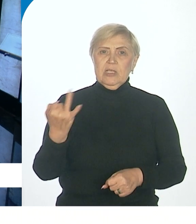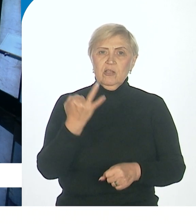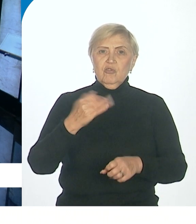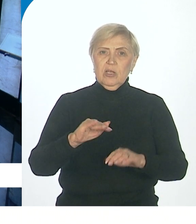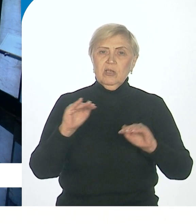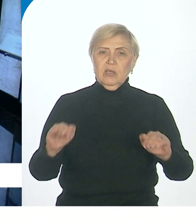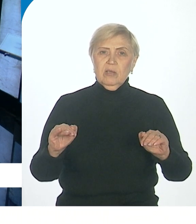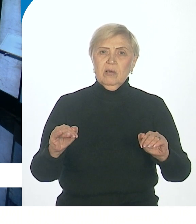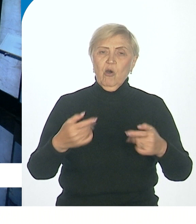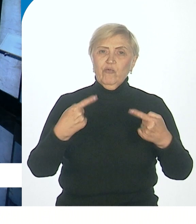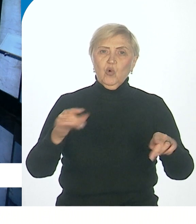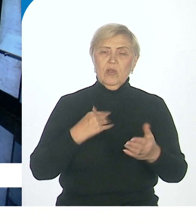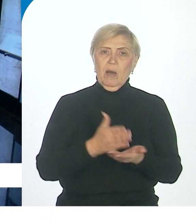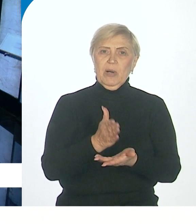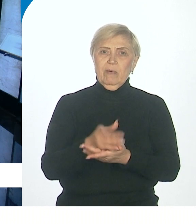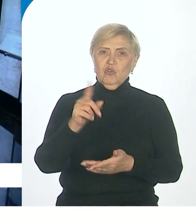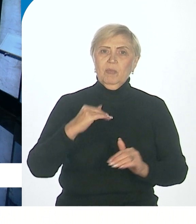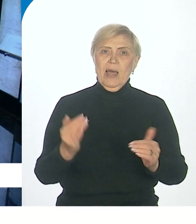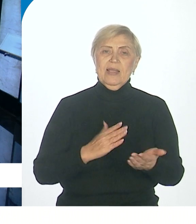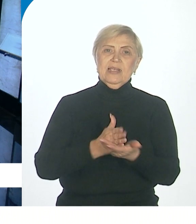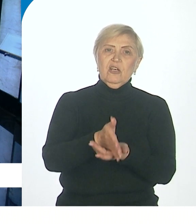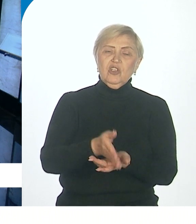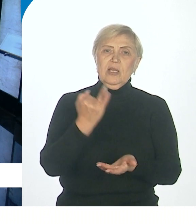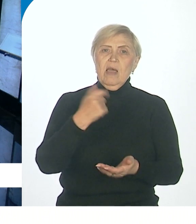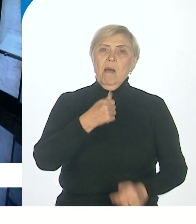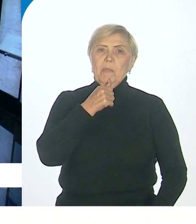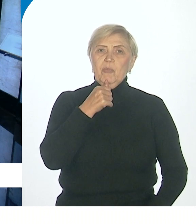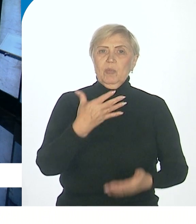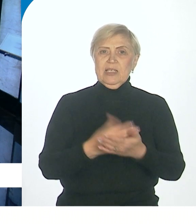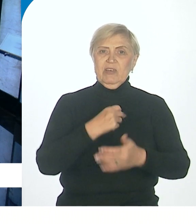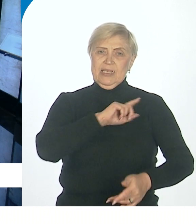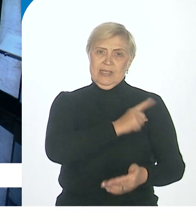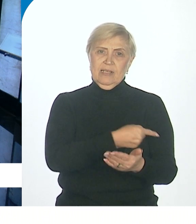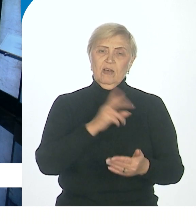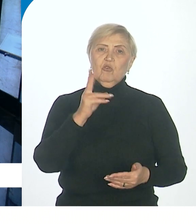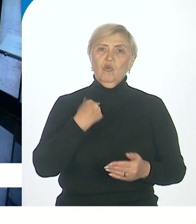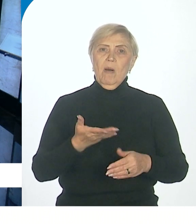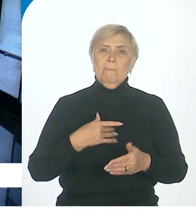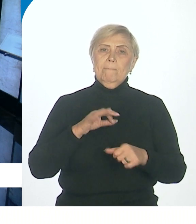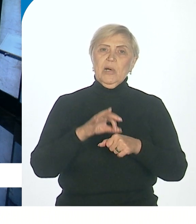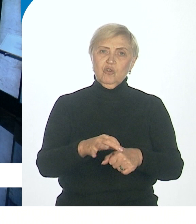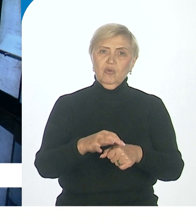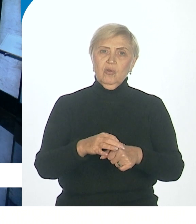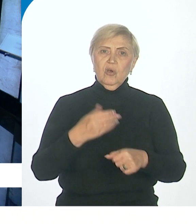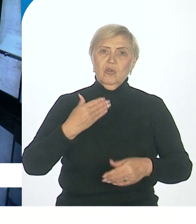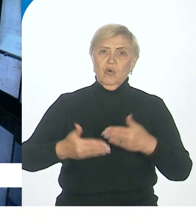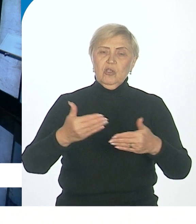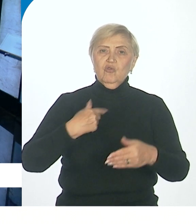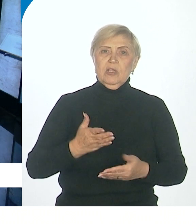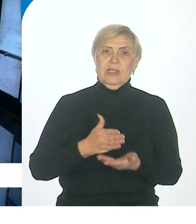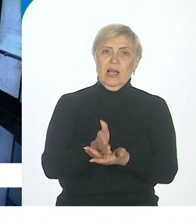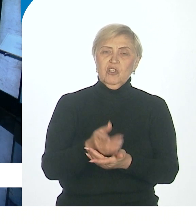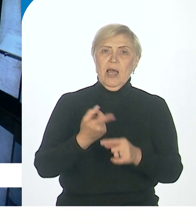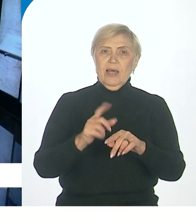в аэронаправлении для того, чтобы они зашли туда и попробовали свои силы. Кто прошел, идет дальше. Естественно,